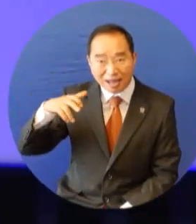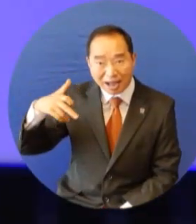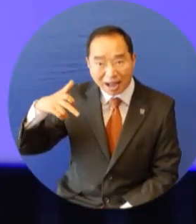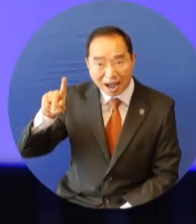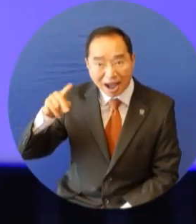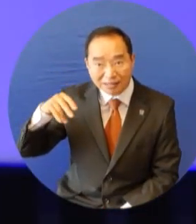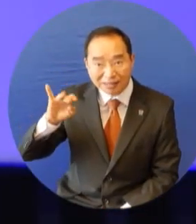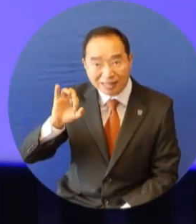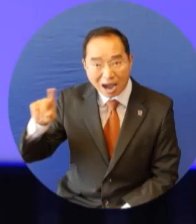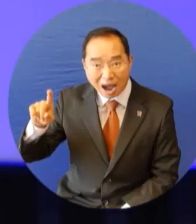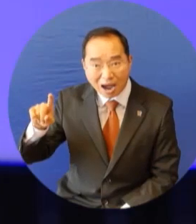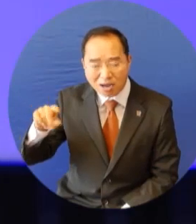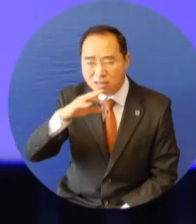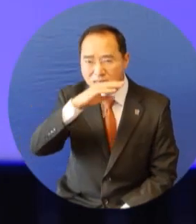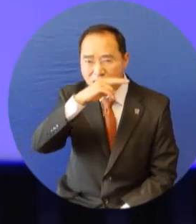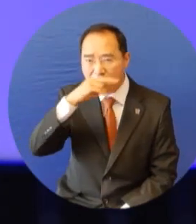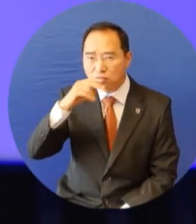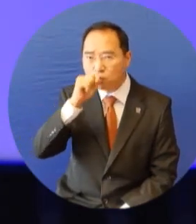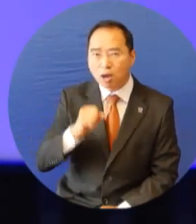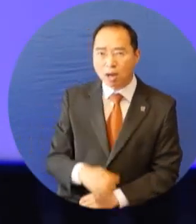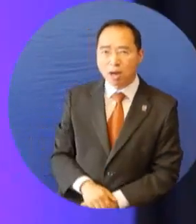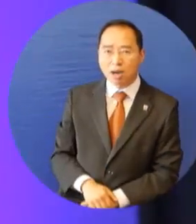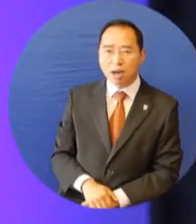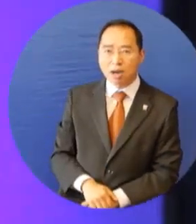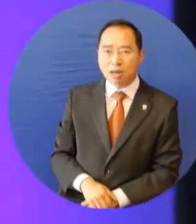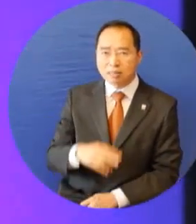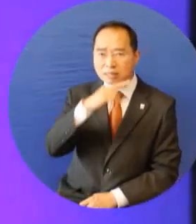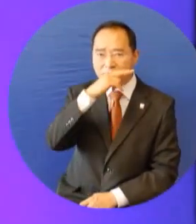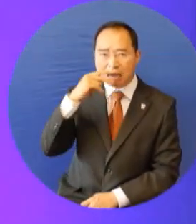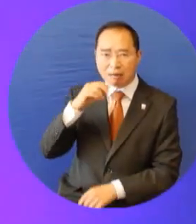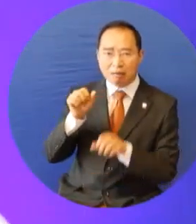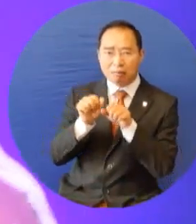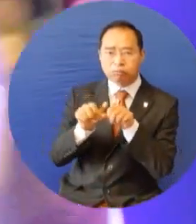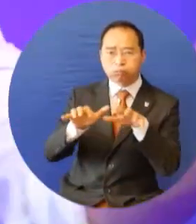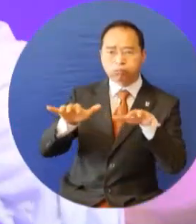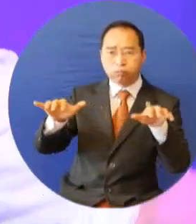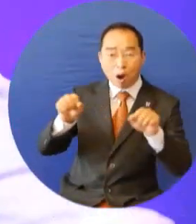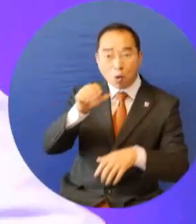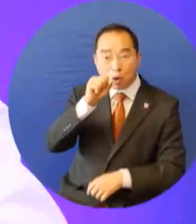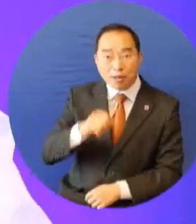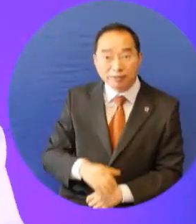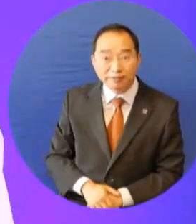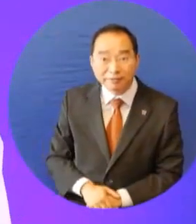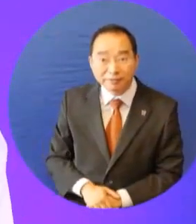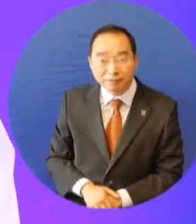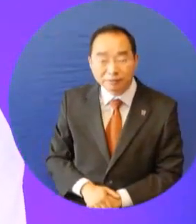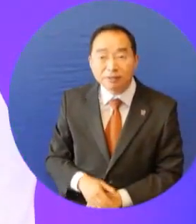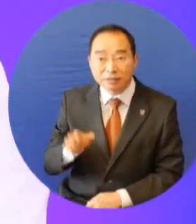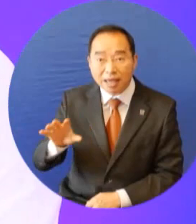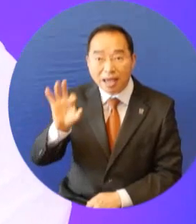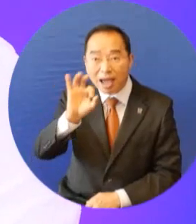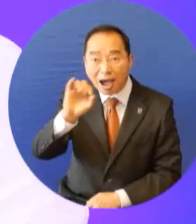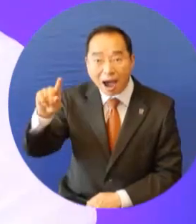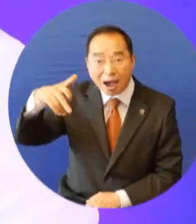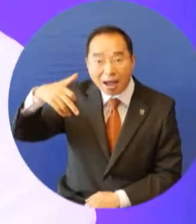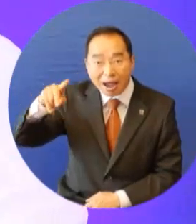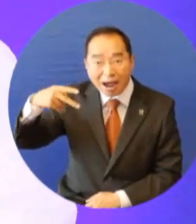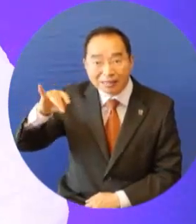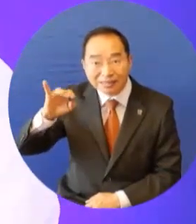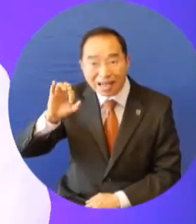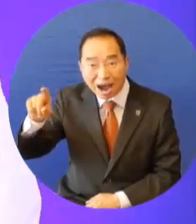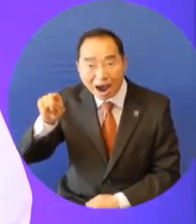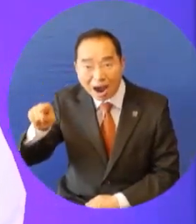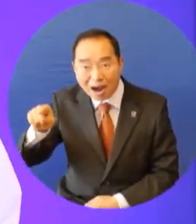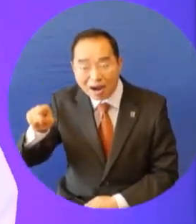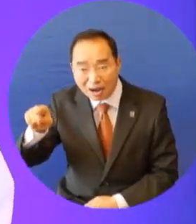거. 아카시아도 향기가 굉장히 좋지. 요즘은 뭐 그걸 떠서 그게 너무나 흔하니까 귀한 줄 몰라. 근데